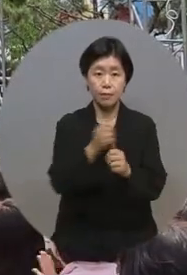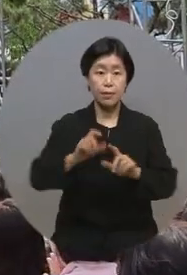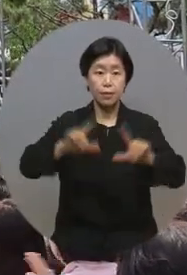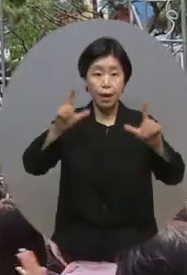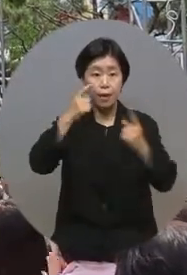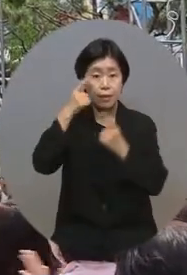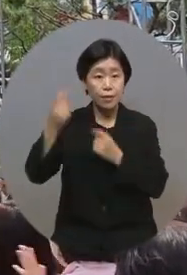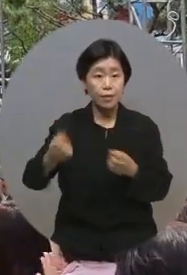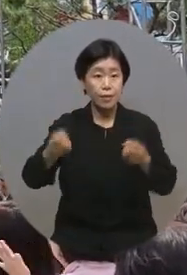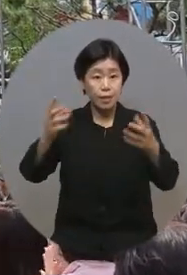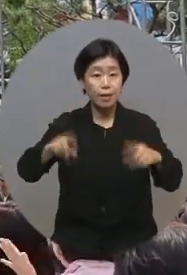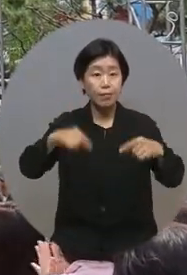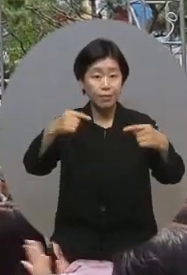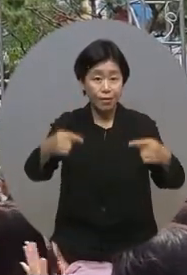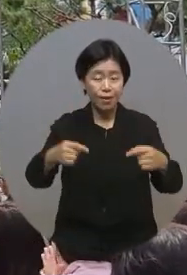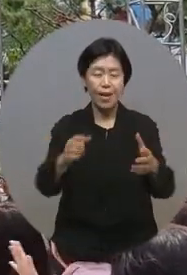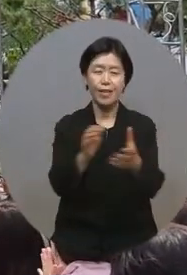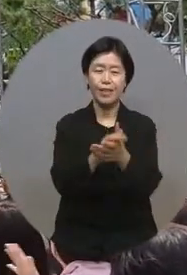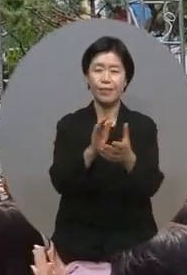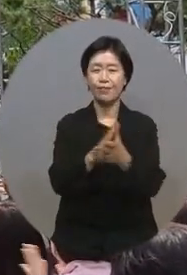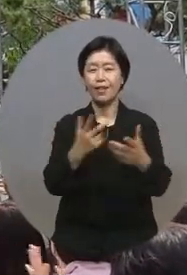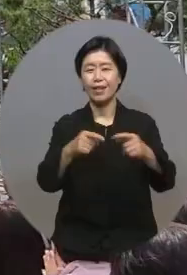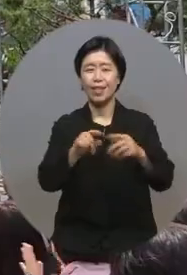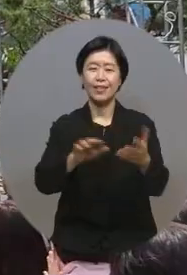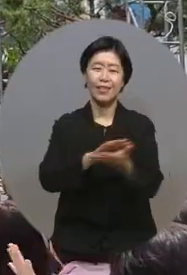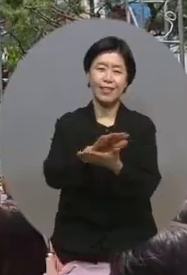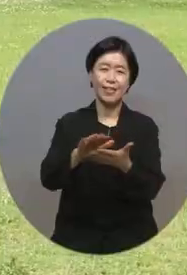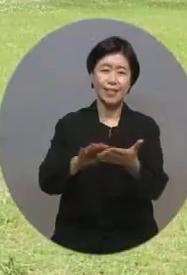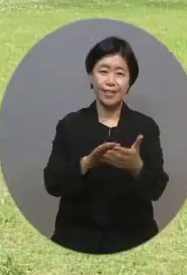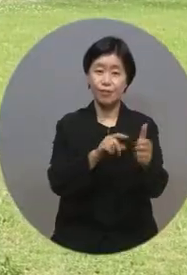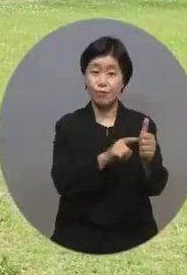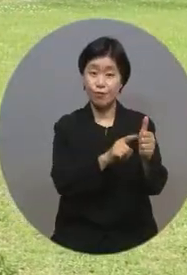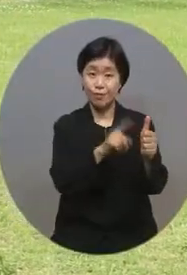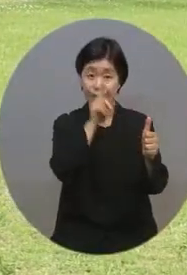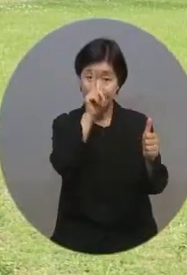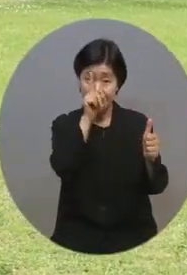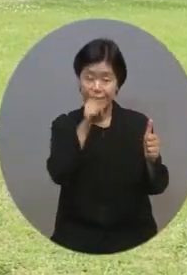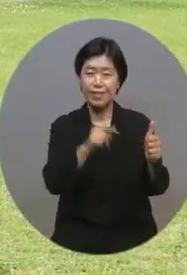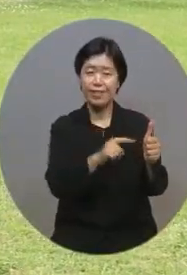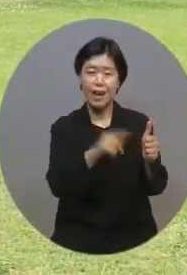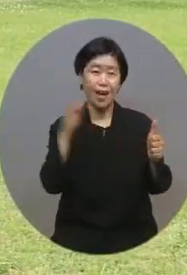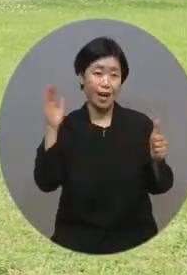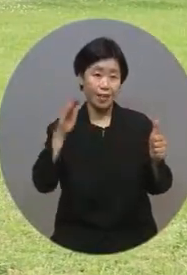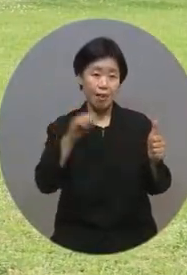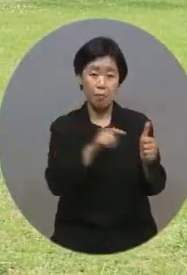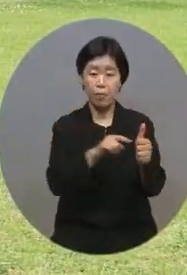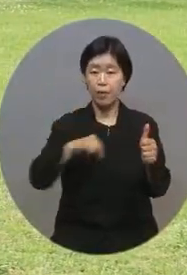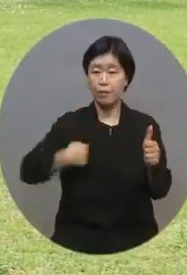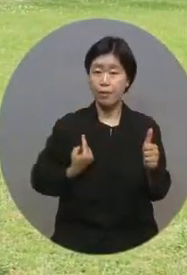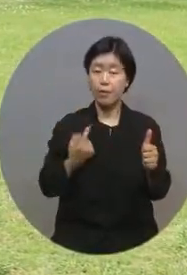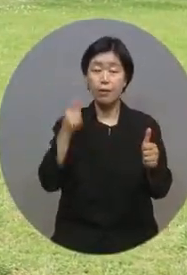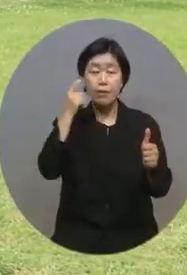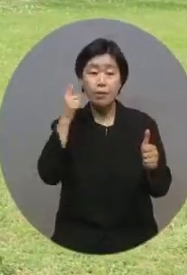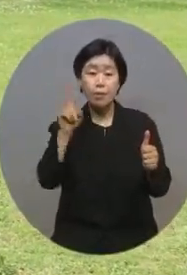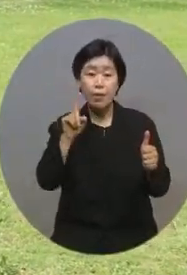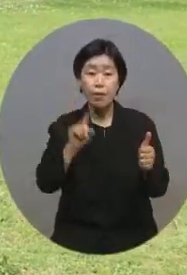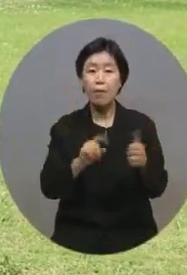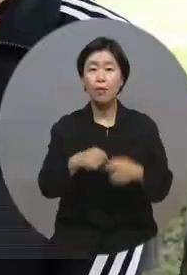기념식에 참석하여 친구들과 즐거운 시간을 보낸 이다은 학생도 입양에 대한 본인의 생각을 솔직하게